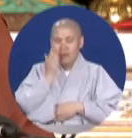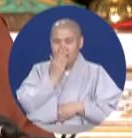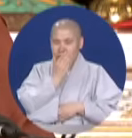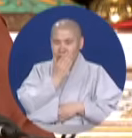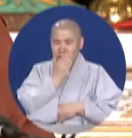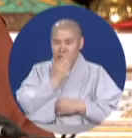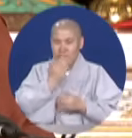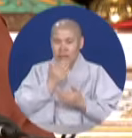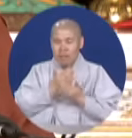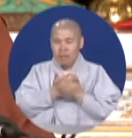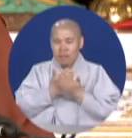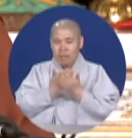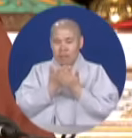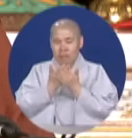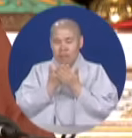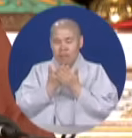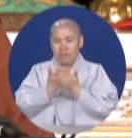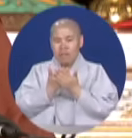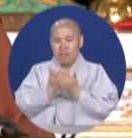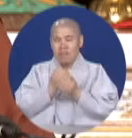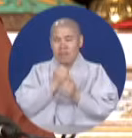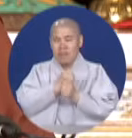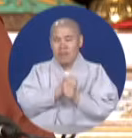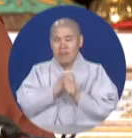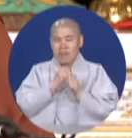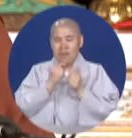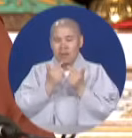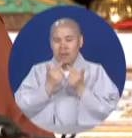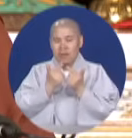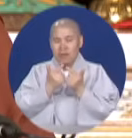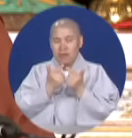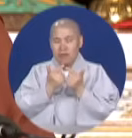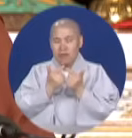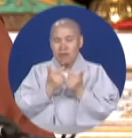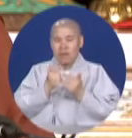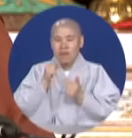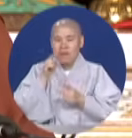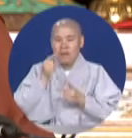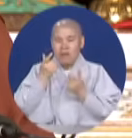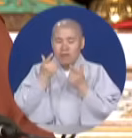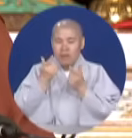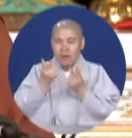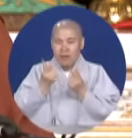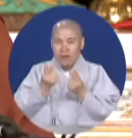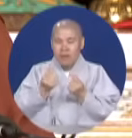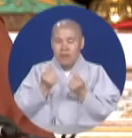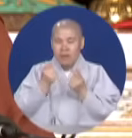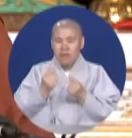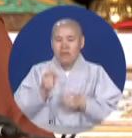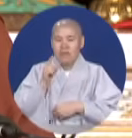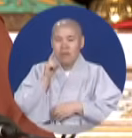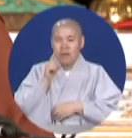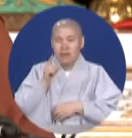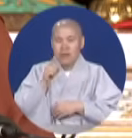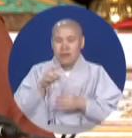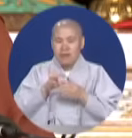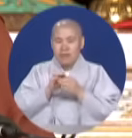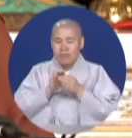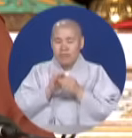배척하고 무가치하게 여길 거냐? 아니에요. 그런 거를 그저 하나의